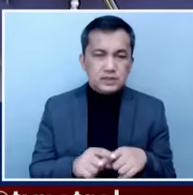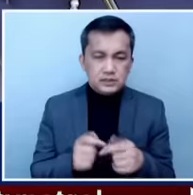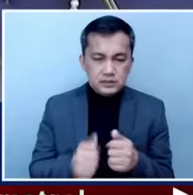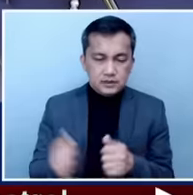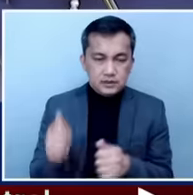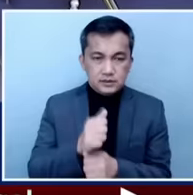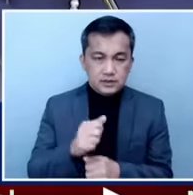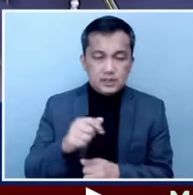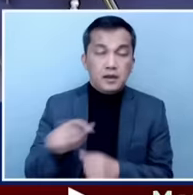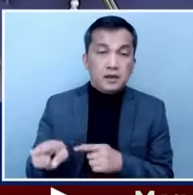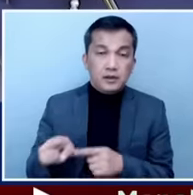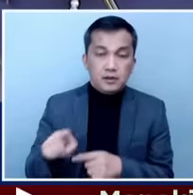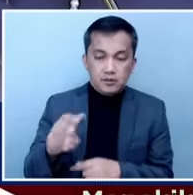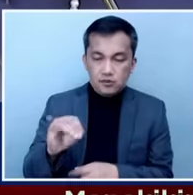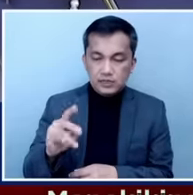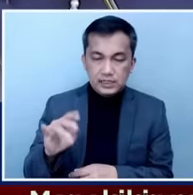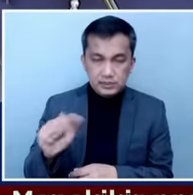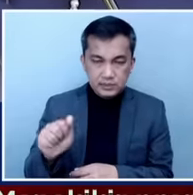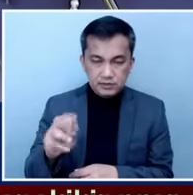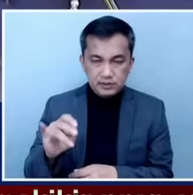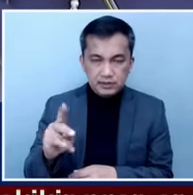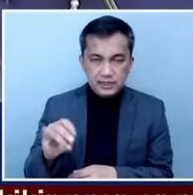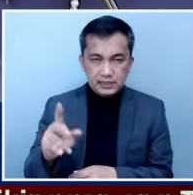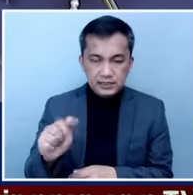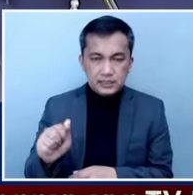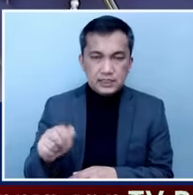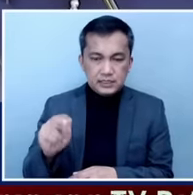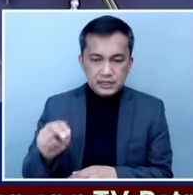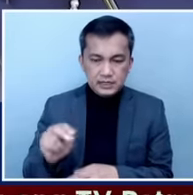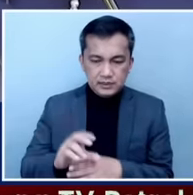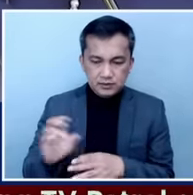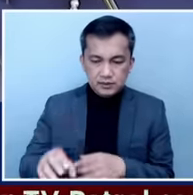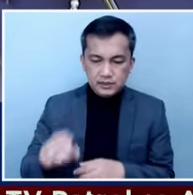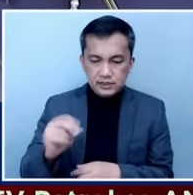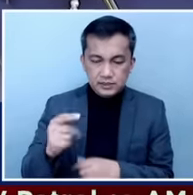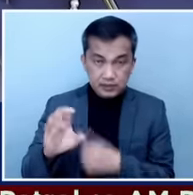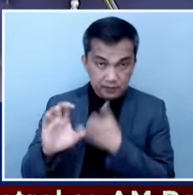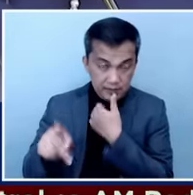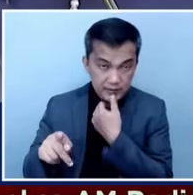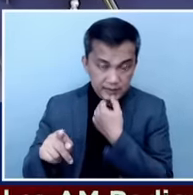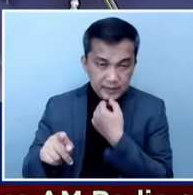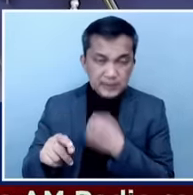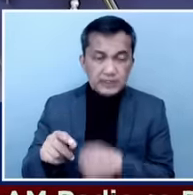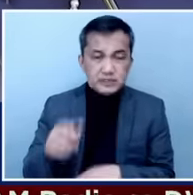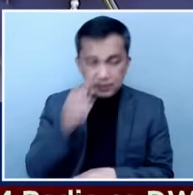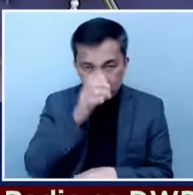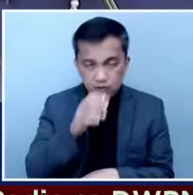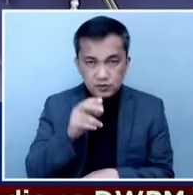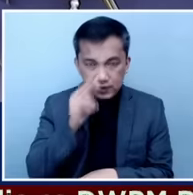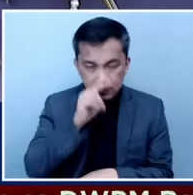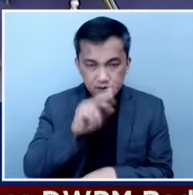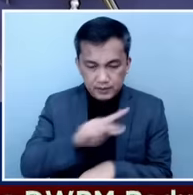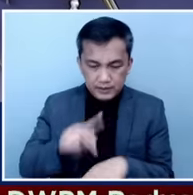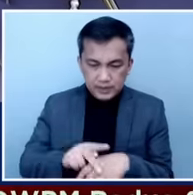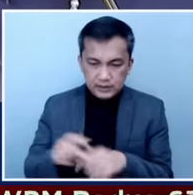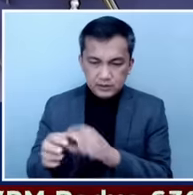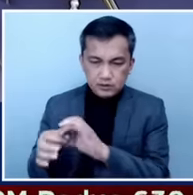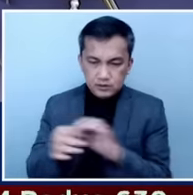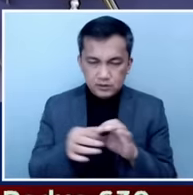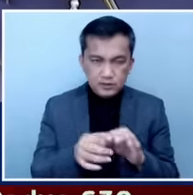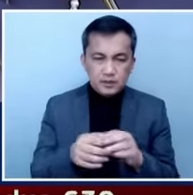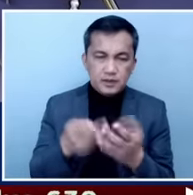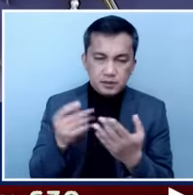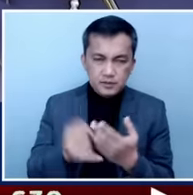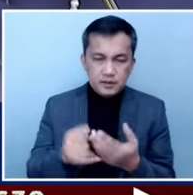Dimalanta, kailangan nang kumpletuhin ng NGCP ang Cebu-Negros-Panay Interconnection Project para marimedyohan ang